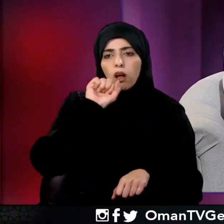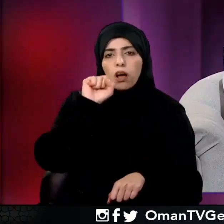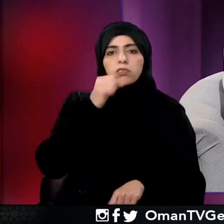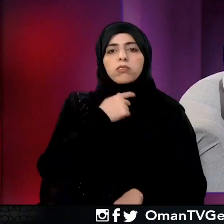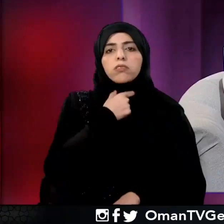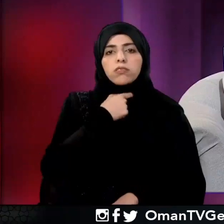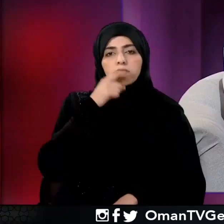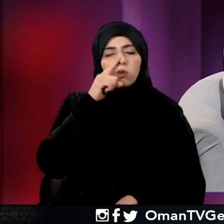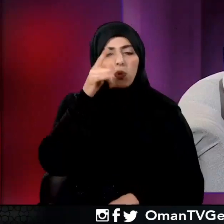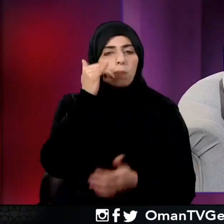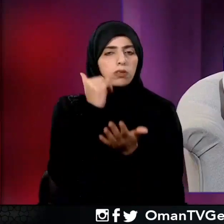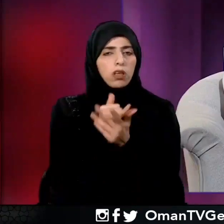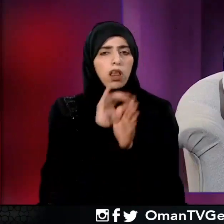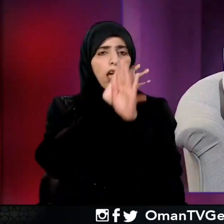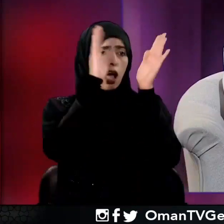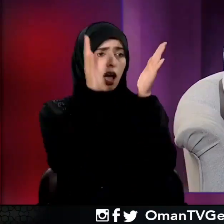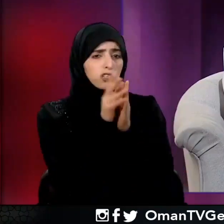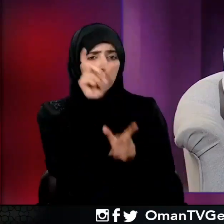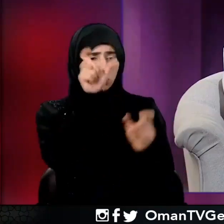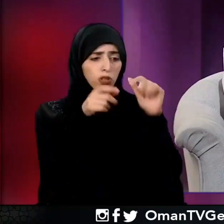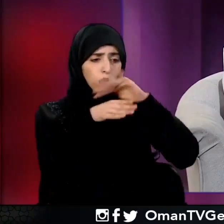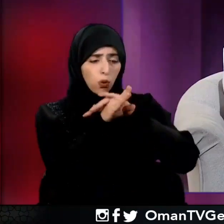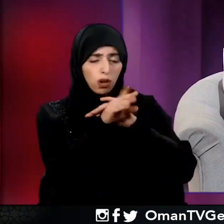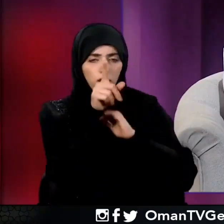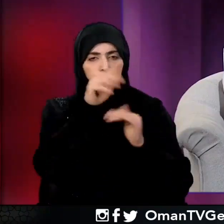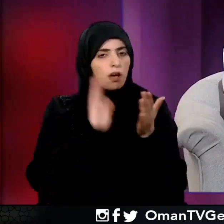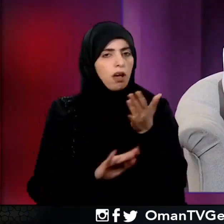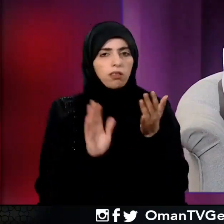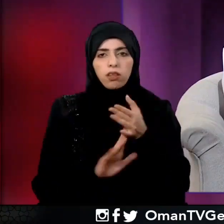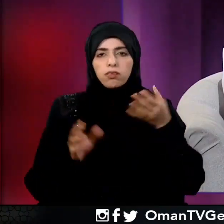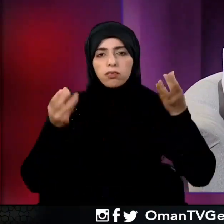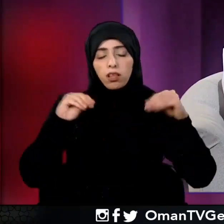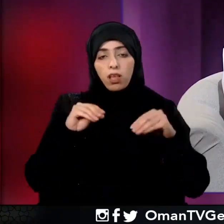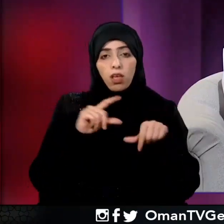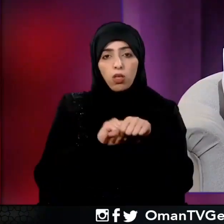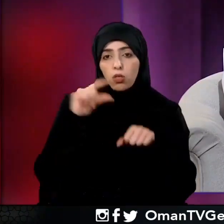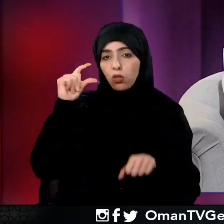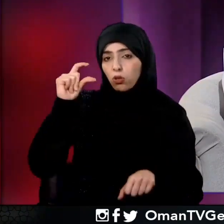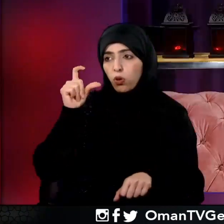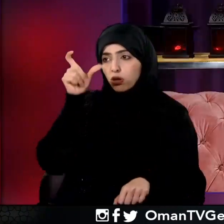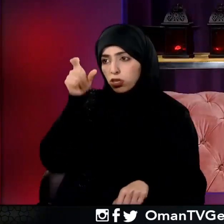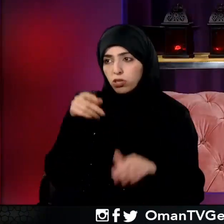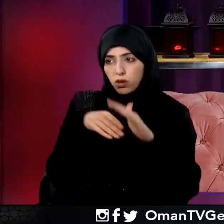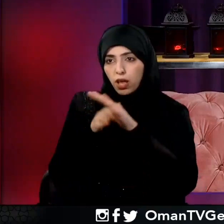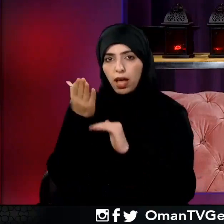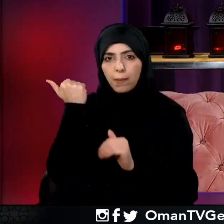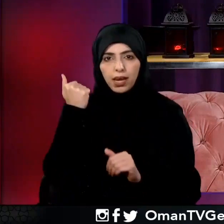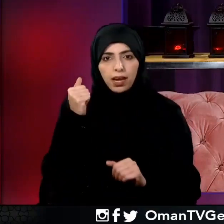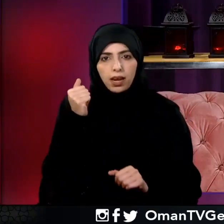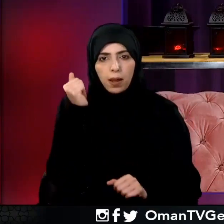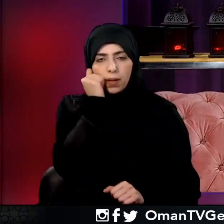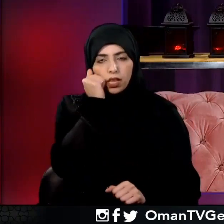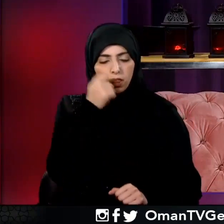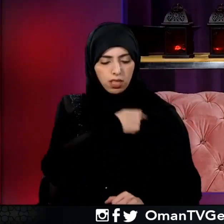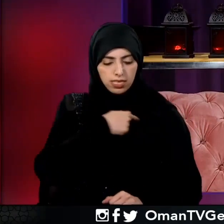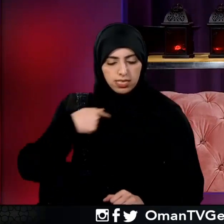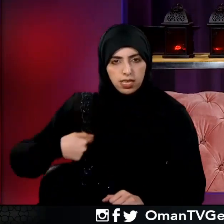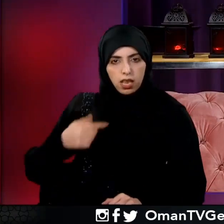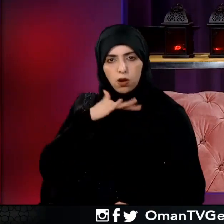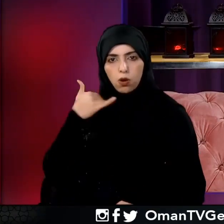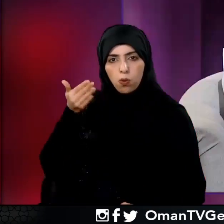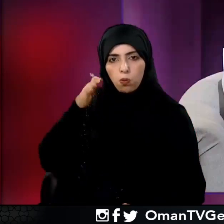الطريقة لأكبر عدد، لذلك أول قد يكون طبيب توفى من كوفيد في الصين